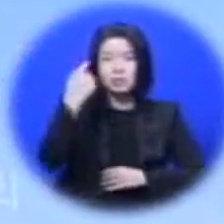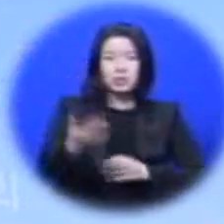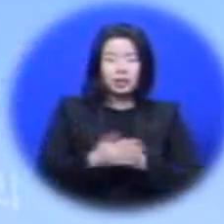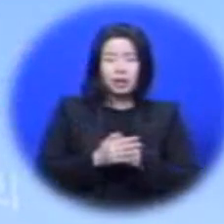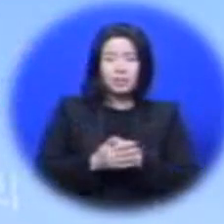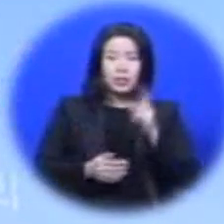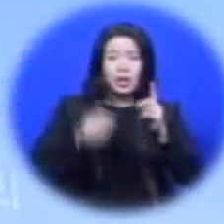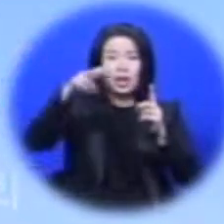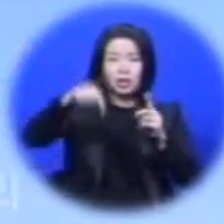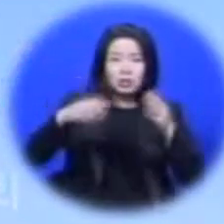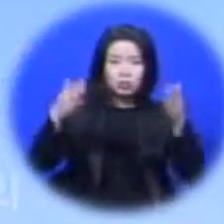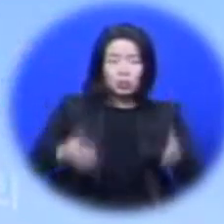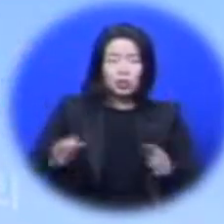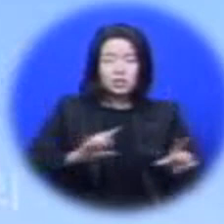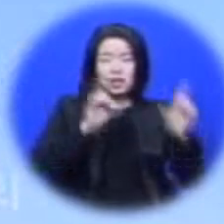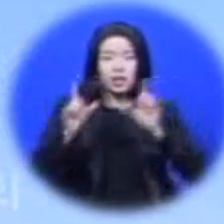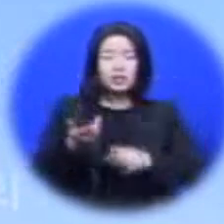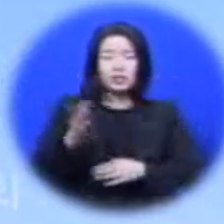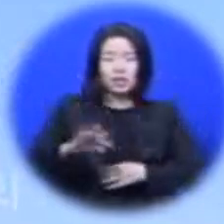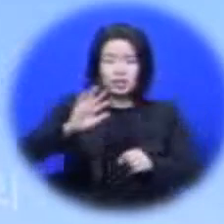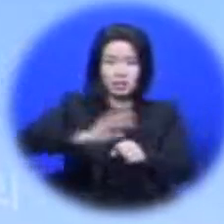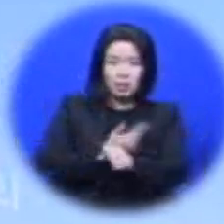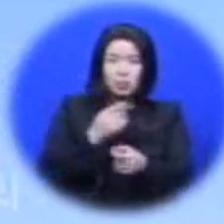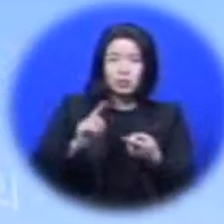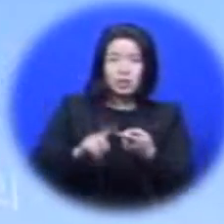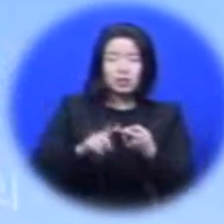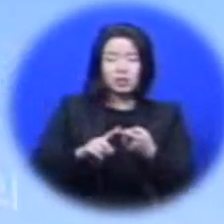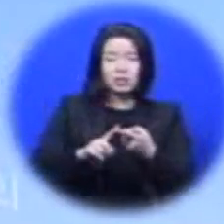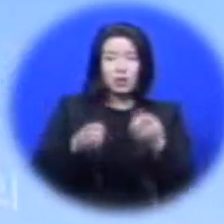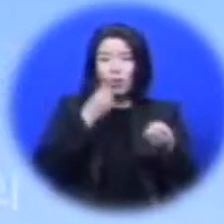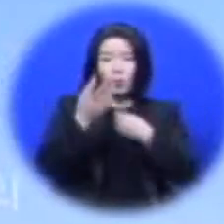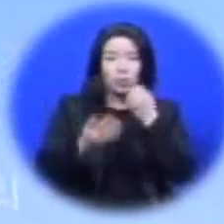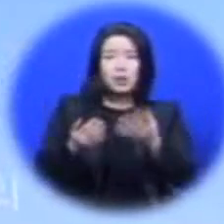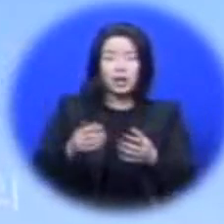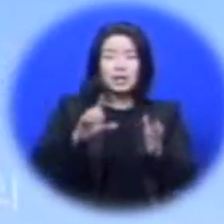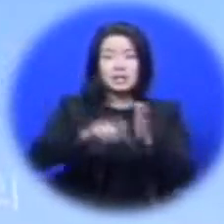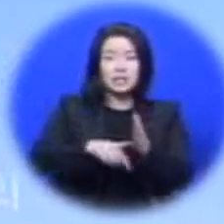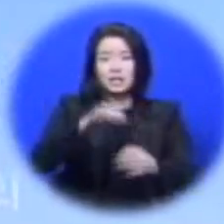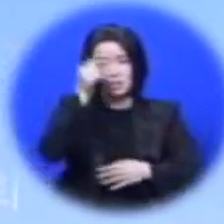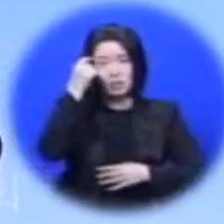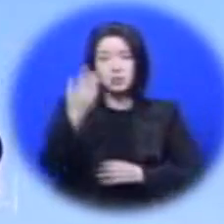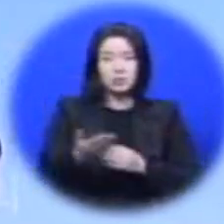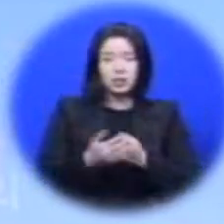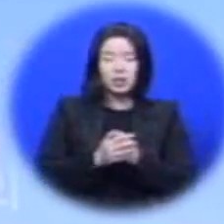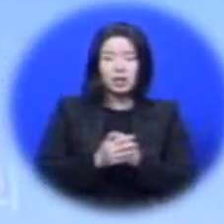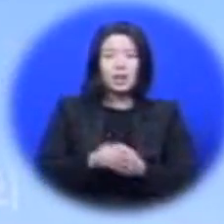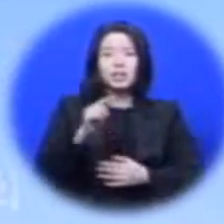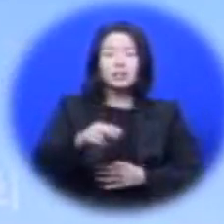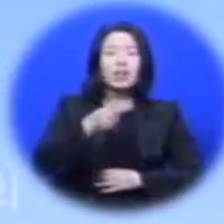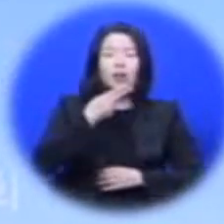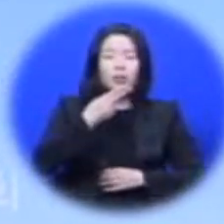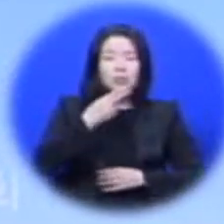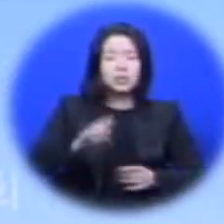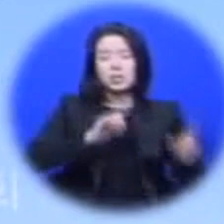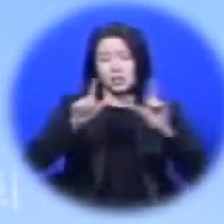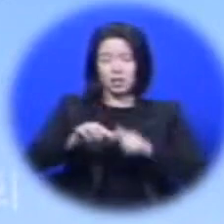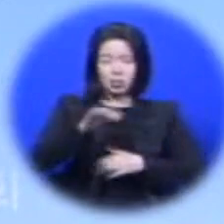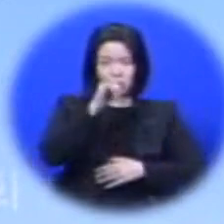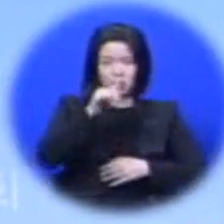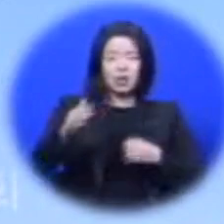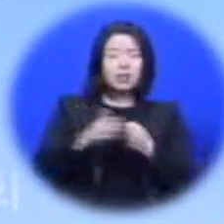주간 살았는데 잘못 살은 것에 대해서 고백할 시간이 있었습니까? 그게 없이 사는 거예요.